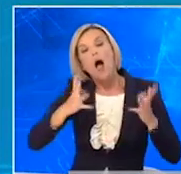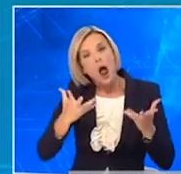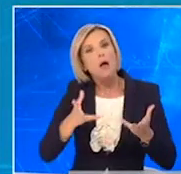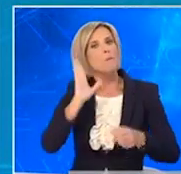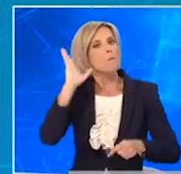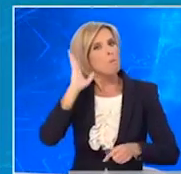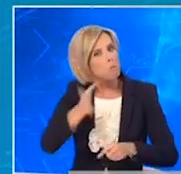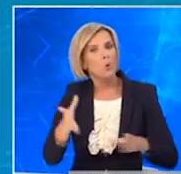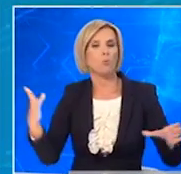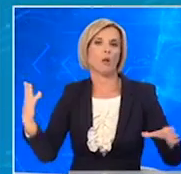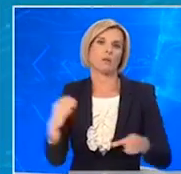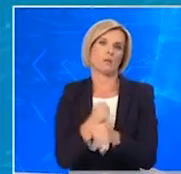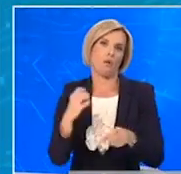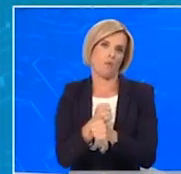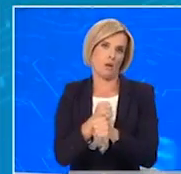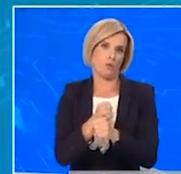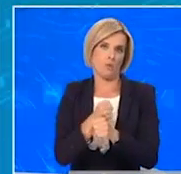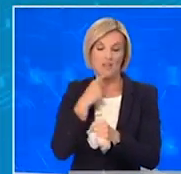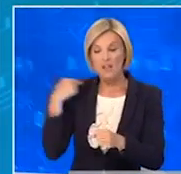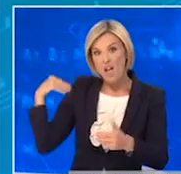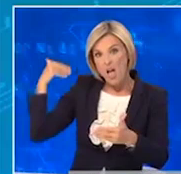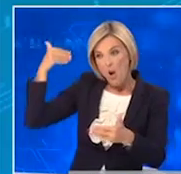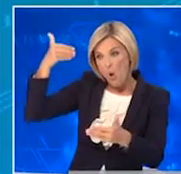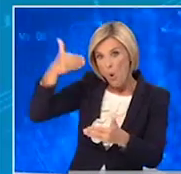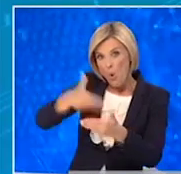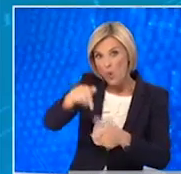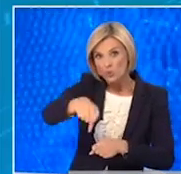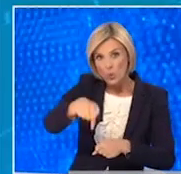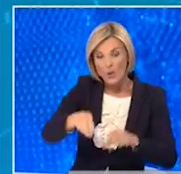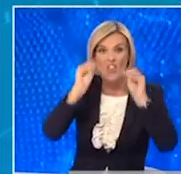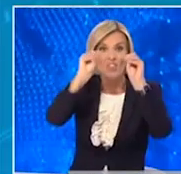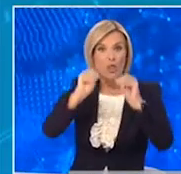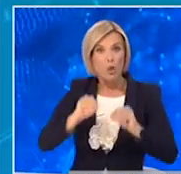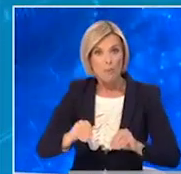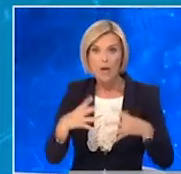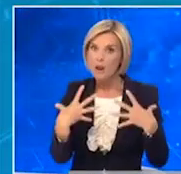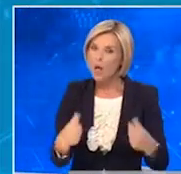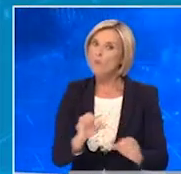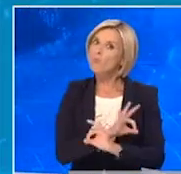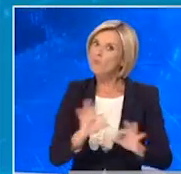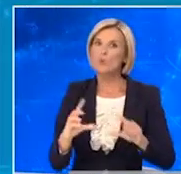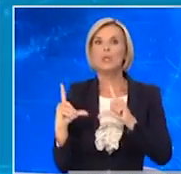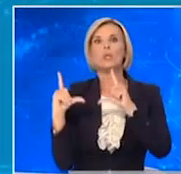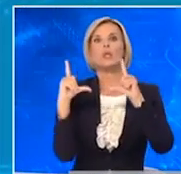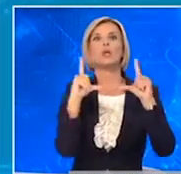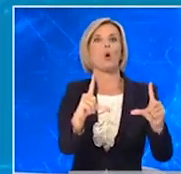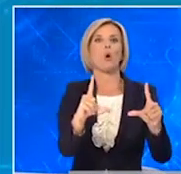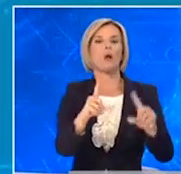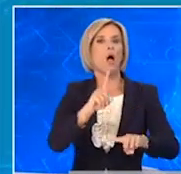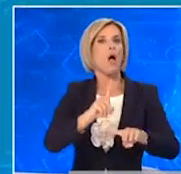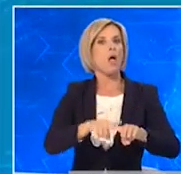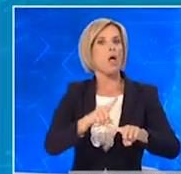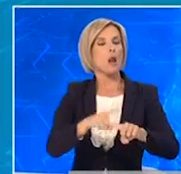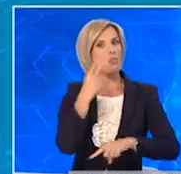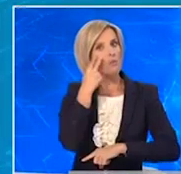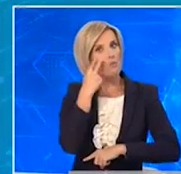όμως αδύνατη. Όπως μας αποδεικνύουν τα δεδομένα των τελευταίων μηνών και ιδιαίτερα του Ιουλίου, όπου οι δείκτες οικονομικής δραστηριότητας